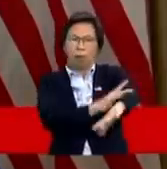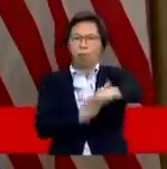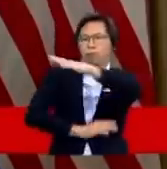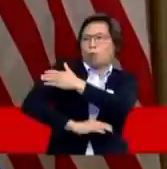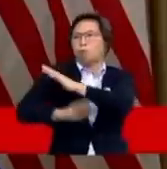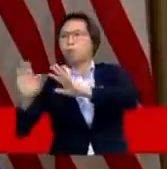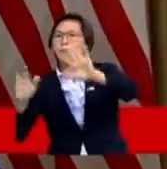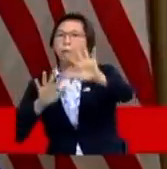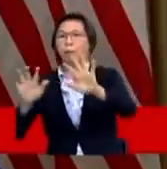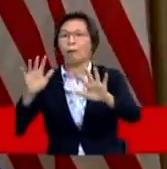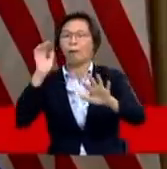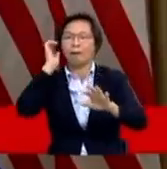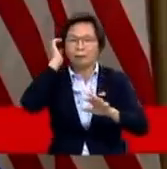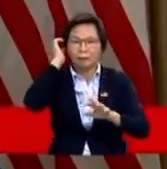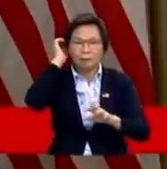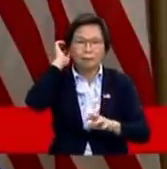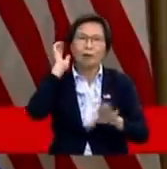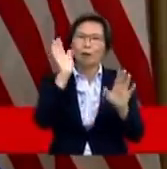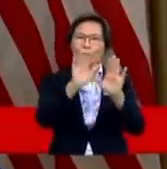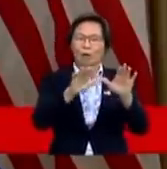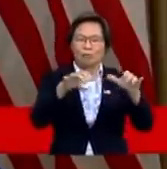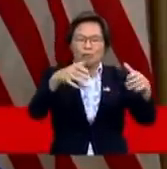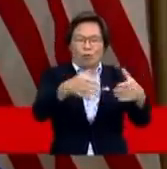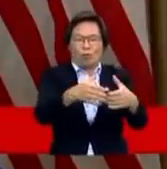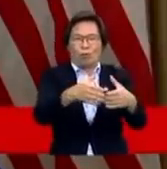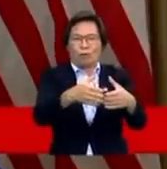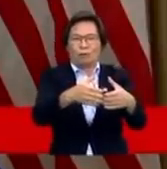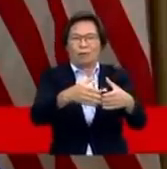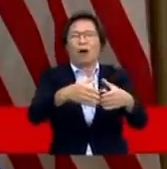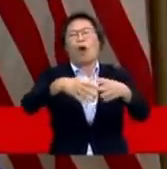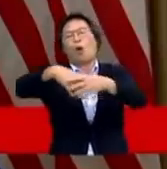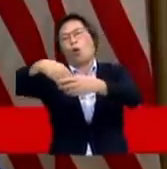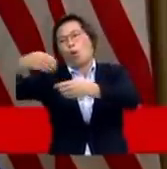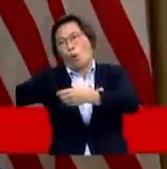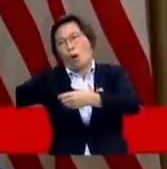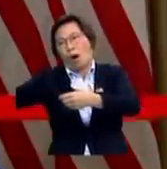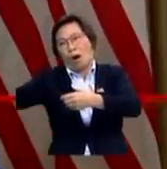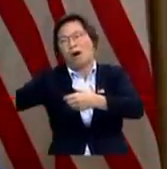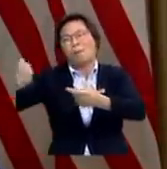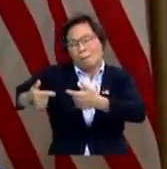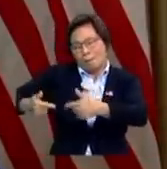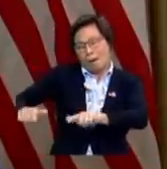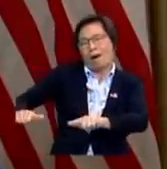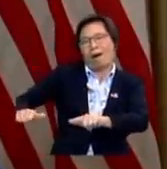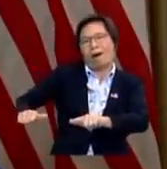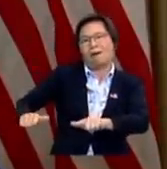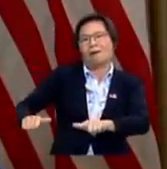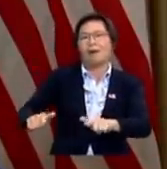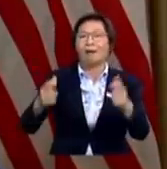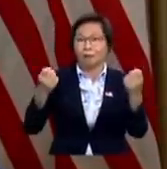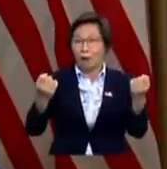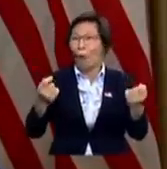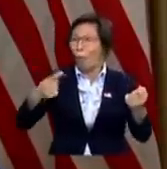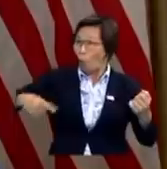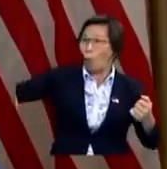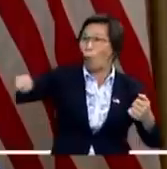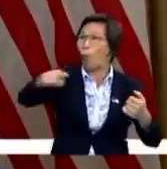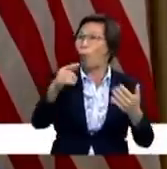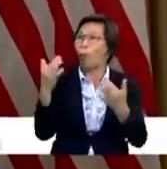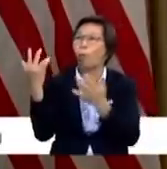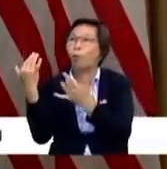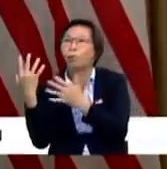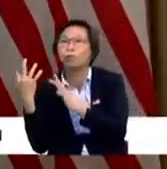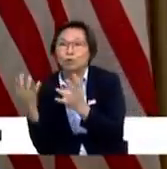dan bukan berkumpulan ataupun out Doni dibenarkan scren Irama yang sedang menunggu